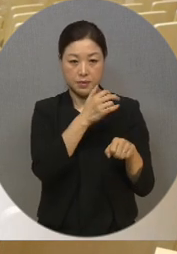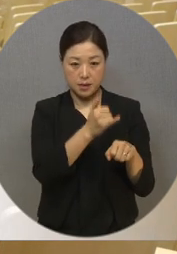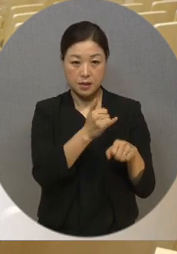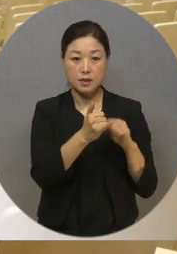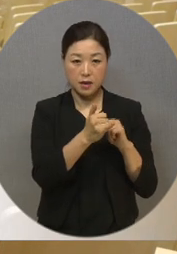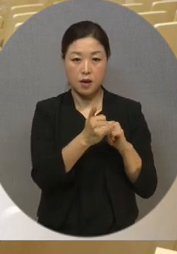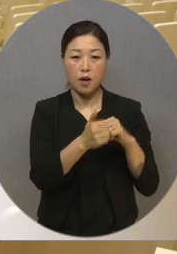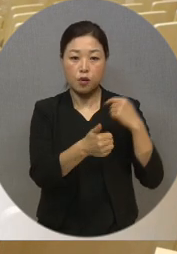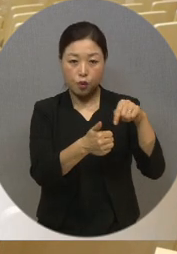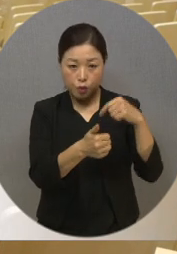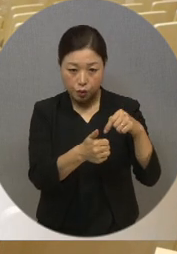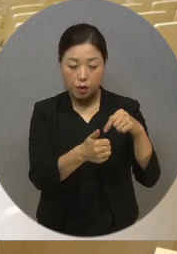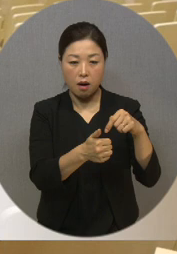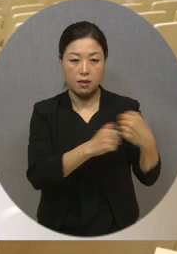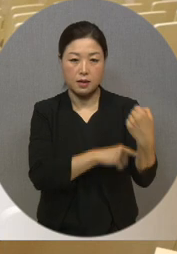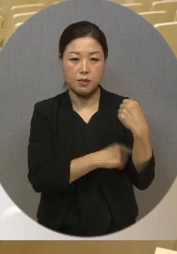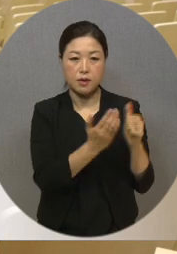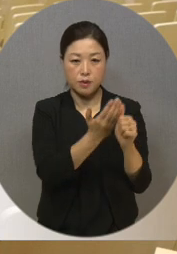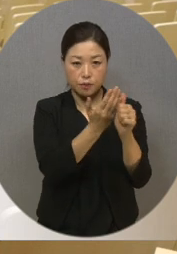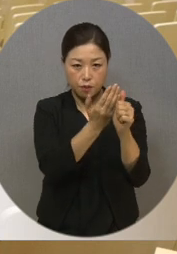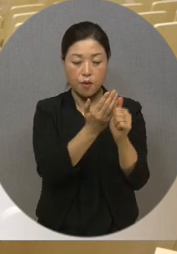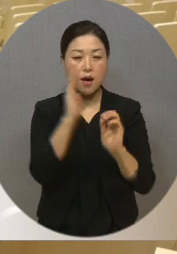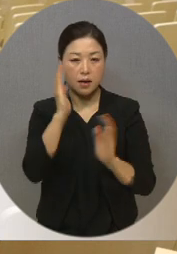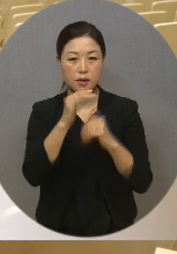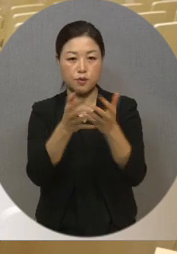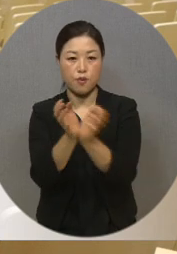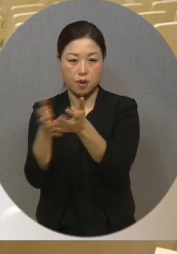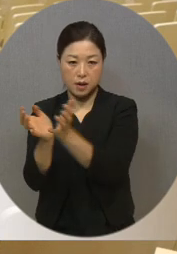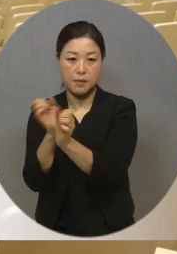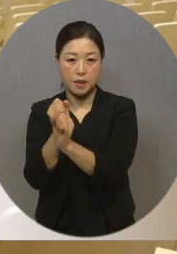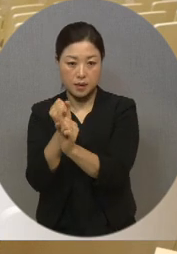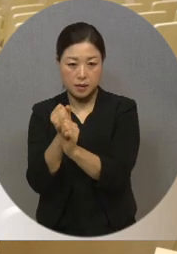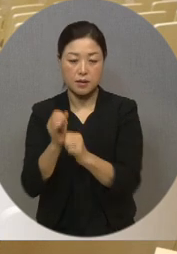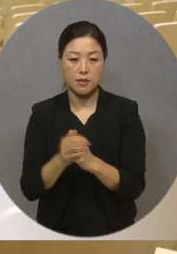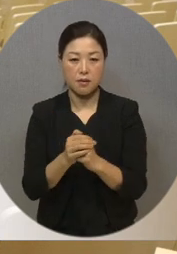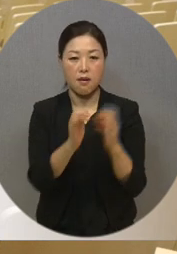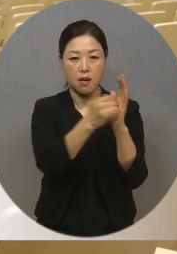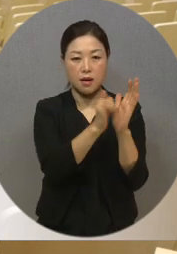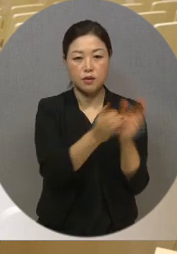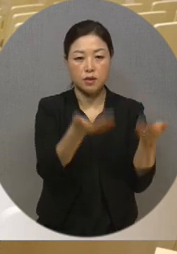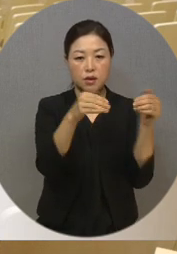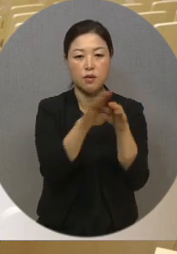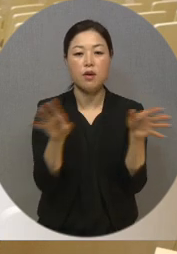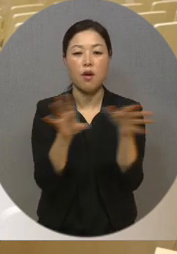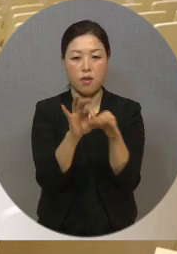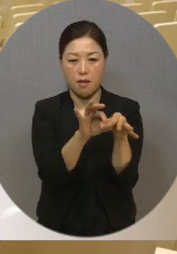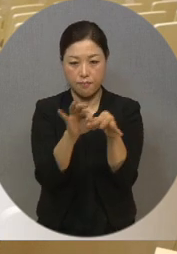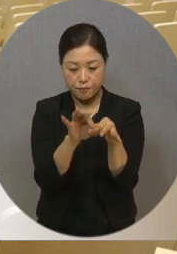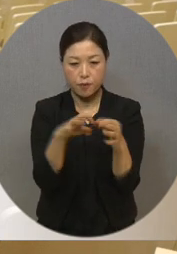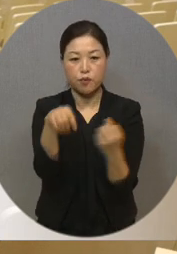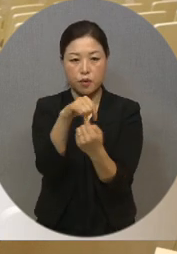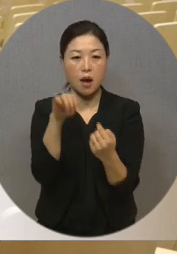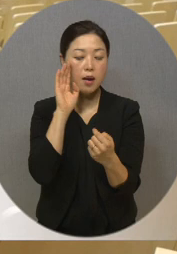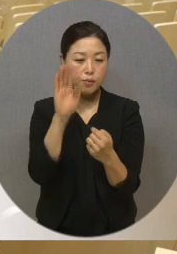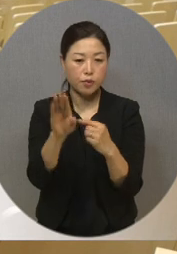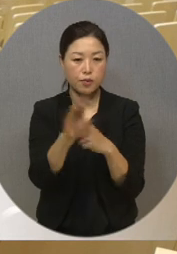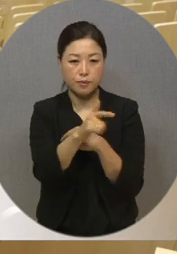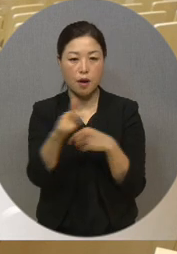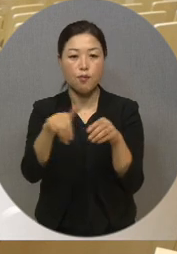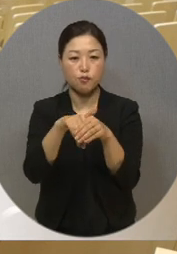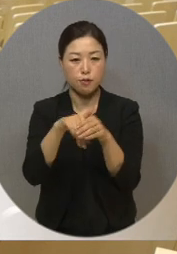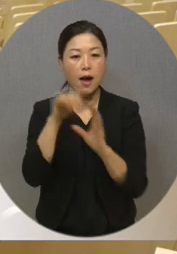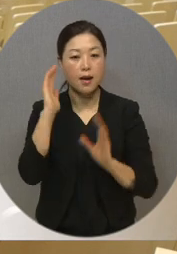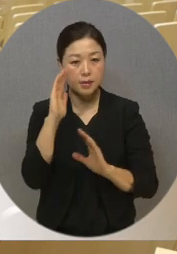학생들의 이중언어 동아리를 만들고 또 지원하고 이를 가족센터와 연계하여 운영함으로써 앞으로도 지속적으로